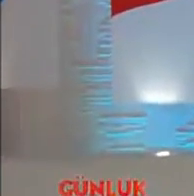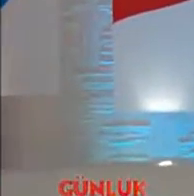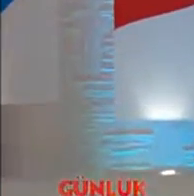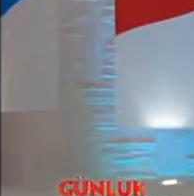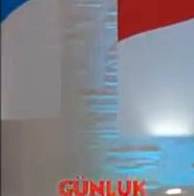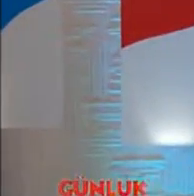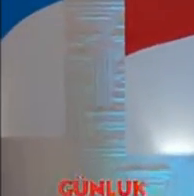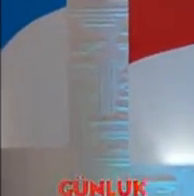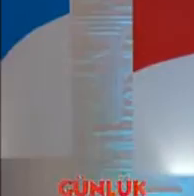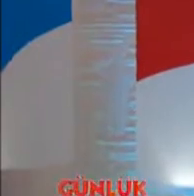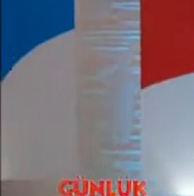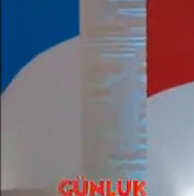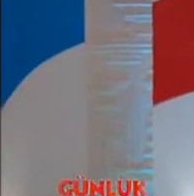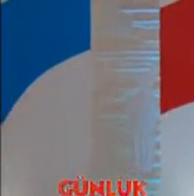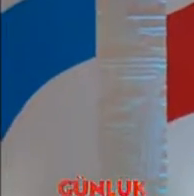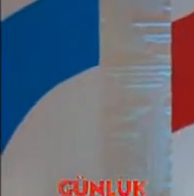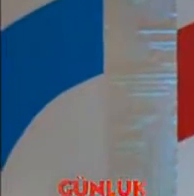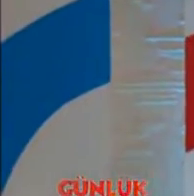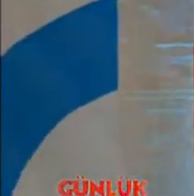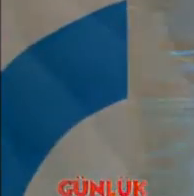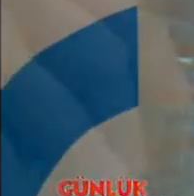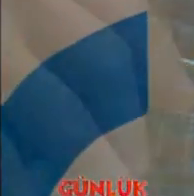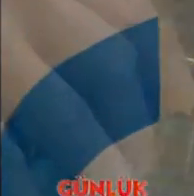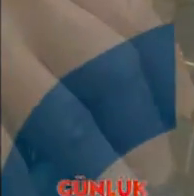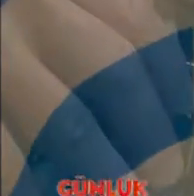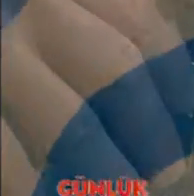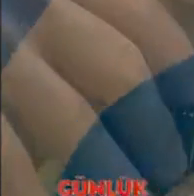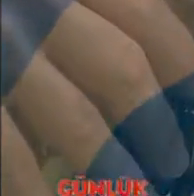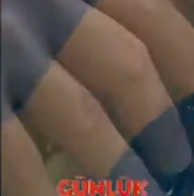Gözyaşıma dalıp dalıp seni